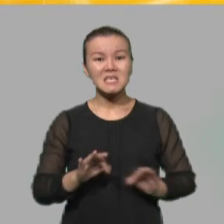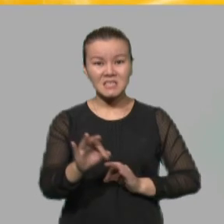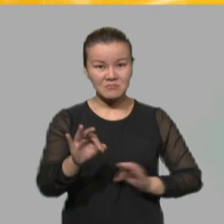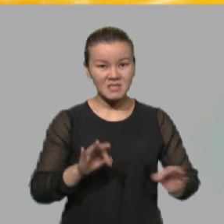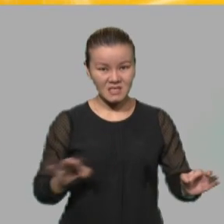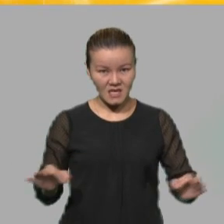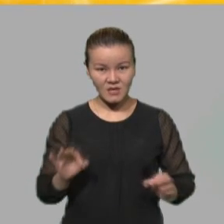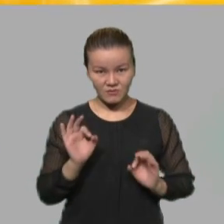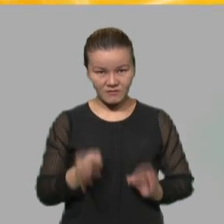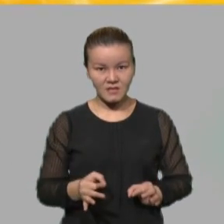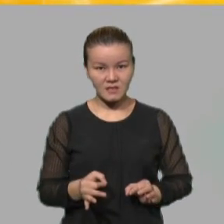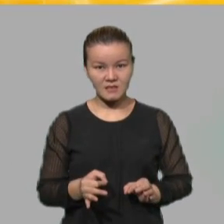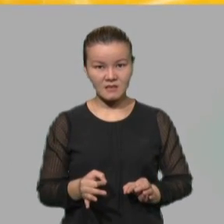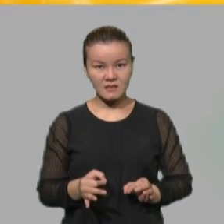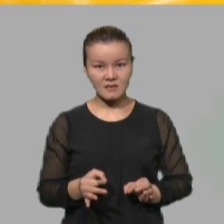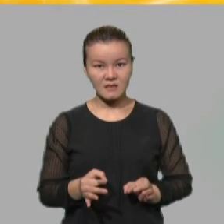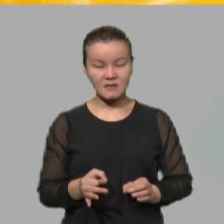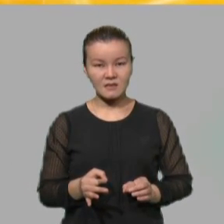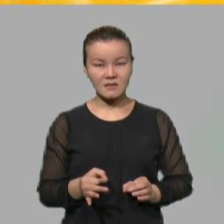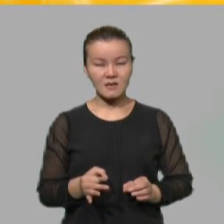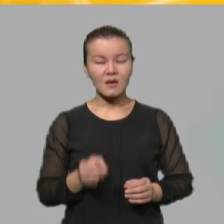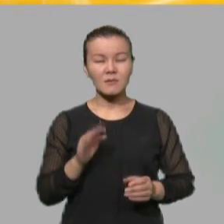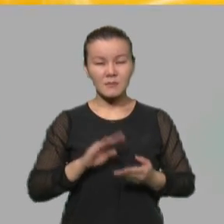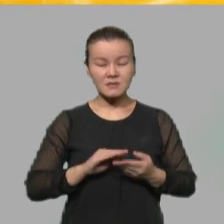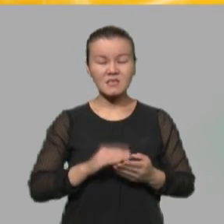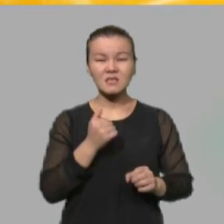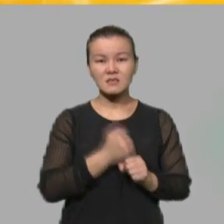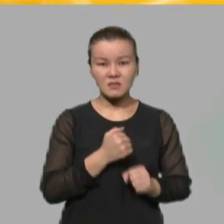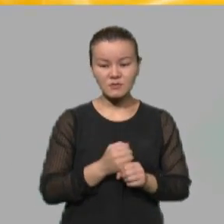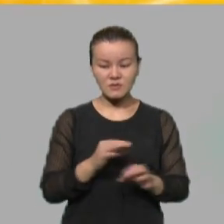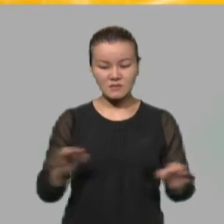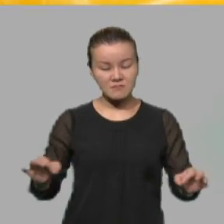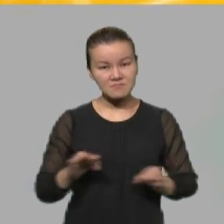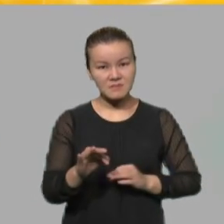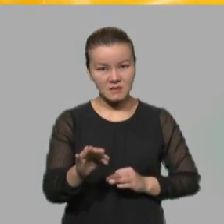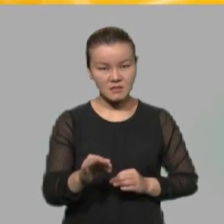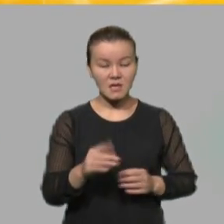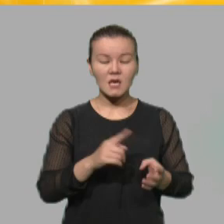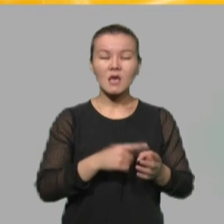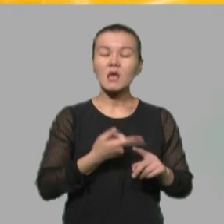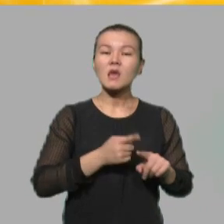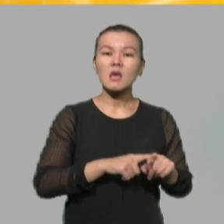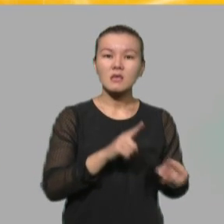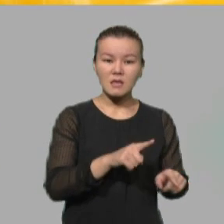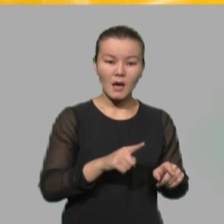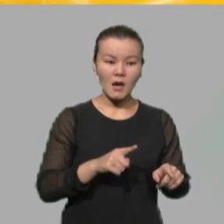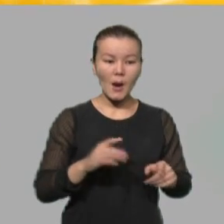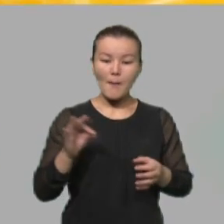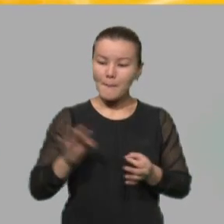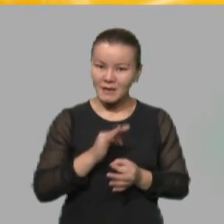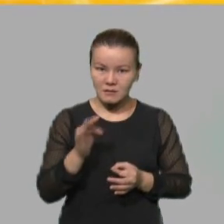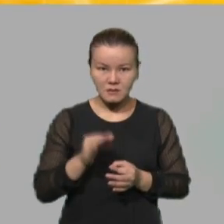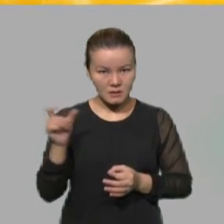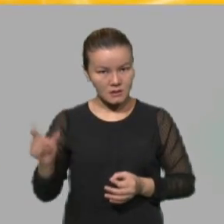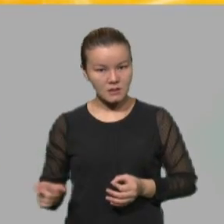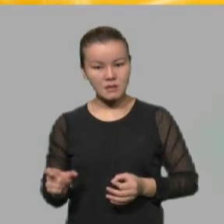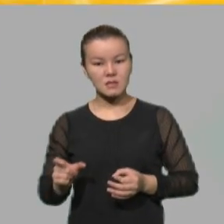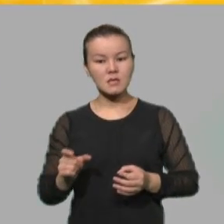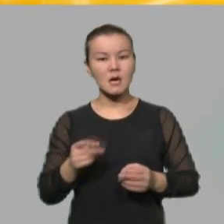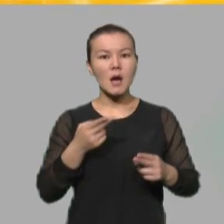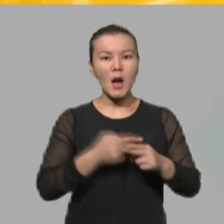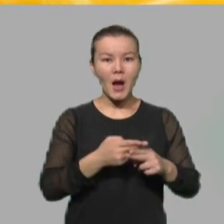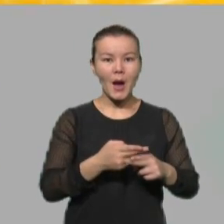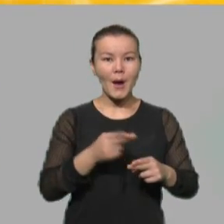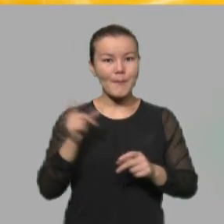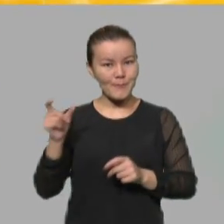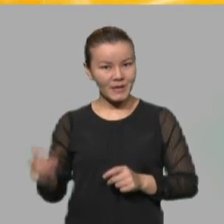себе жизнь человека, не производящего измерений. Это и портные, и